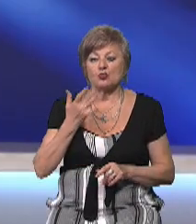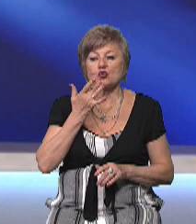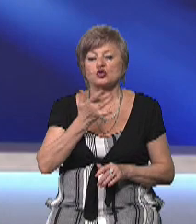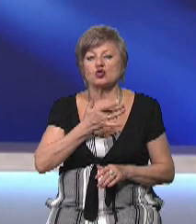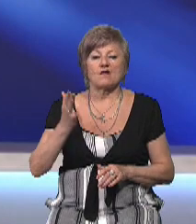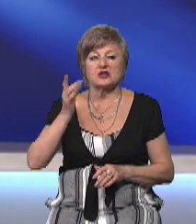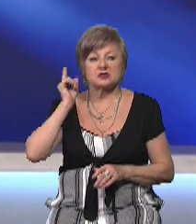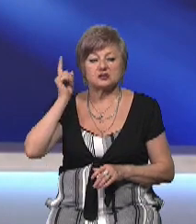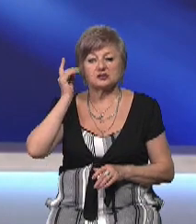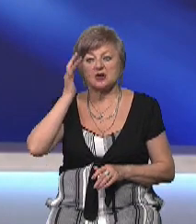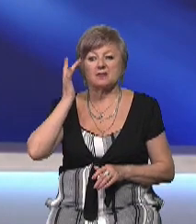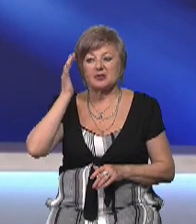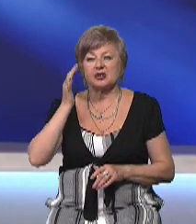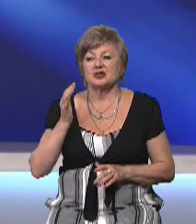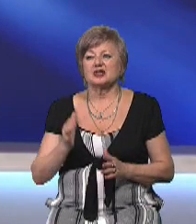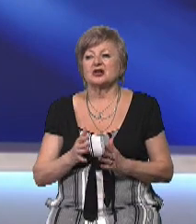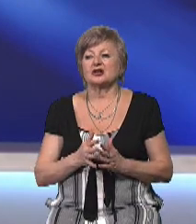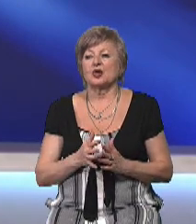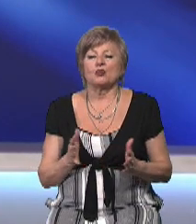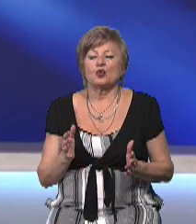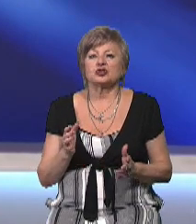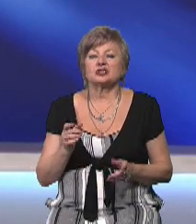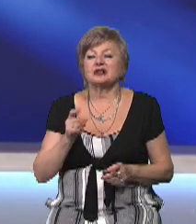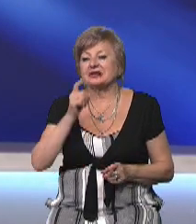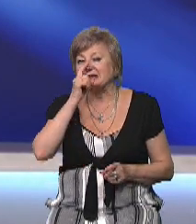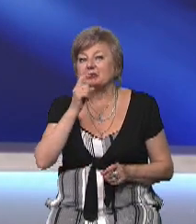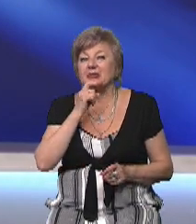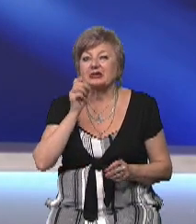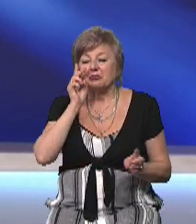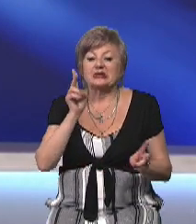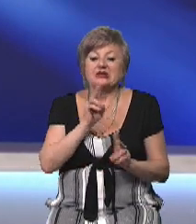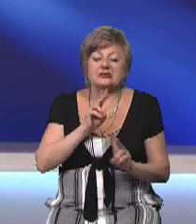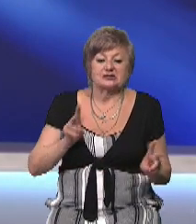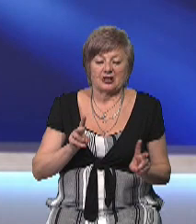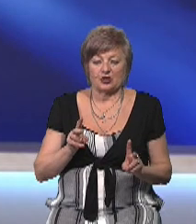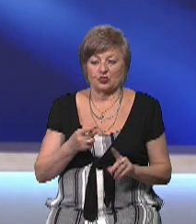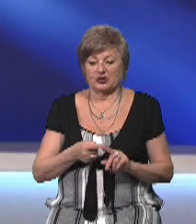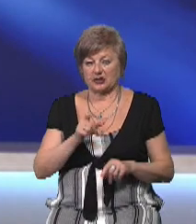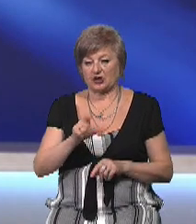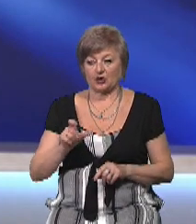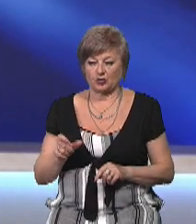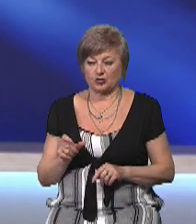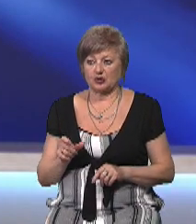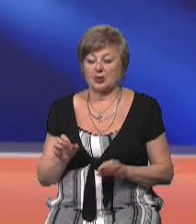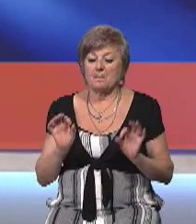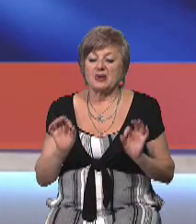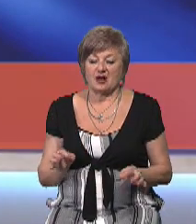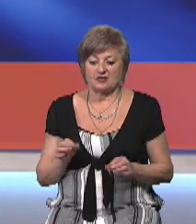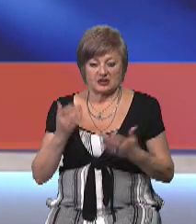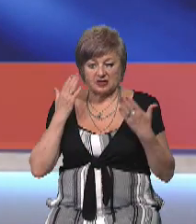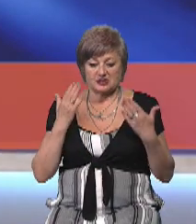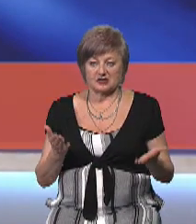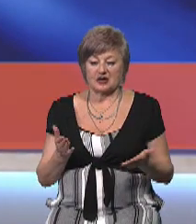міф, тут, мабуть, більше необізнаність, так? От, цих людей, які не розуміються